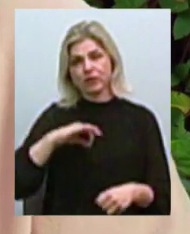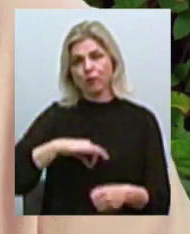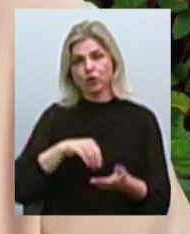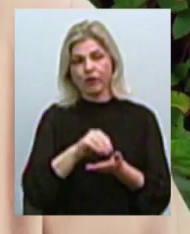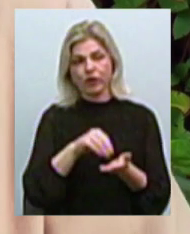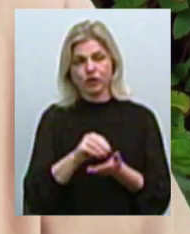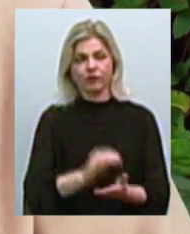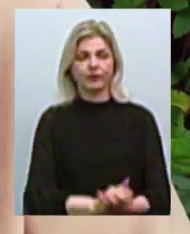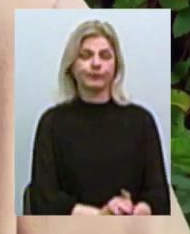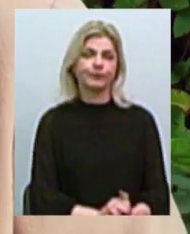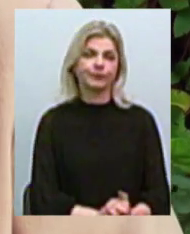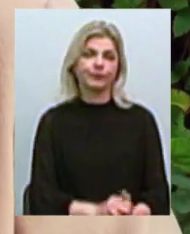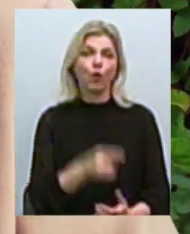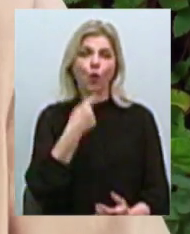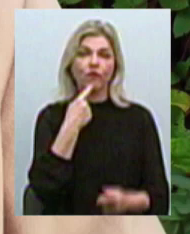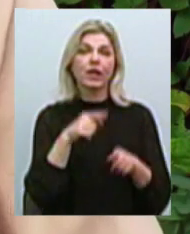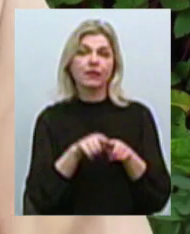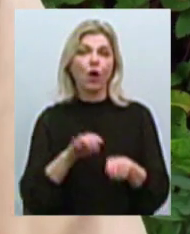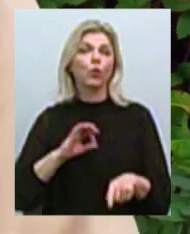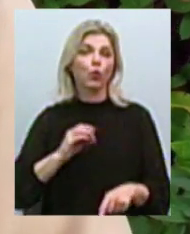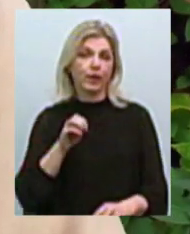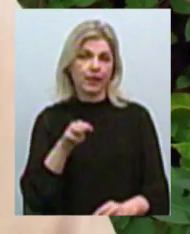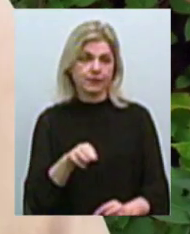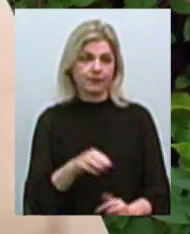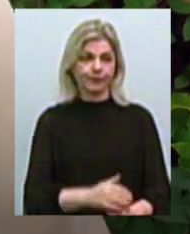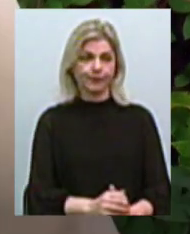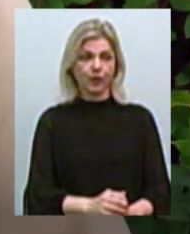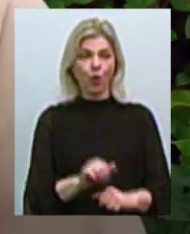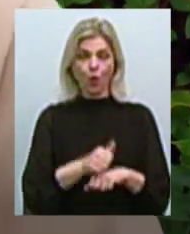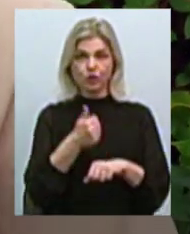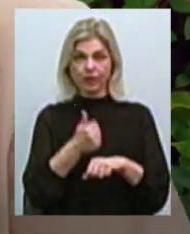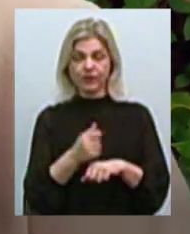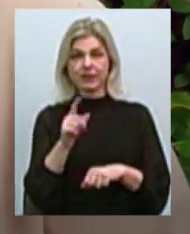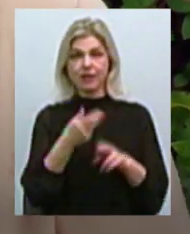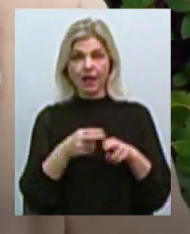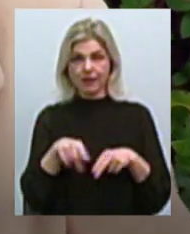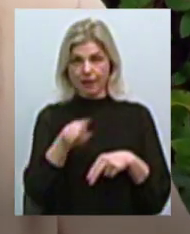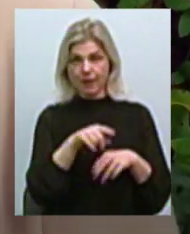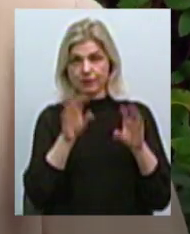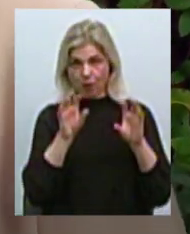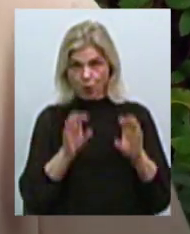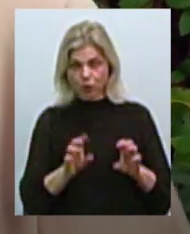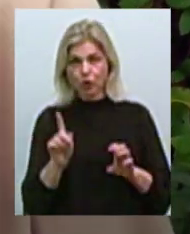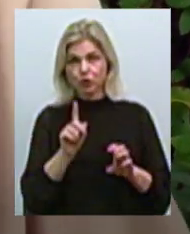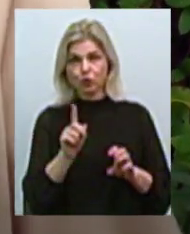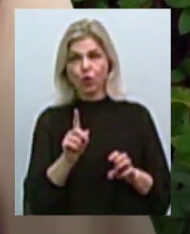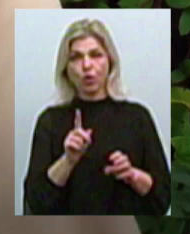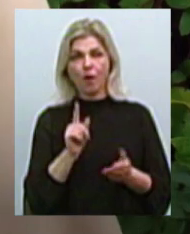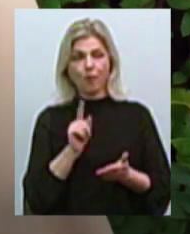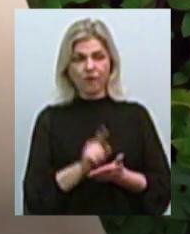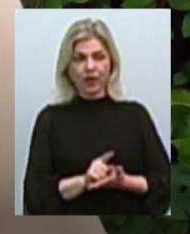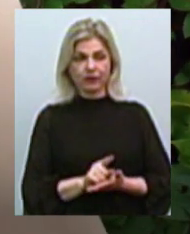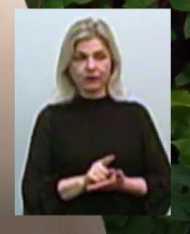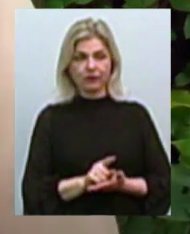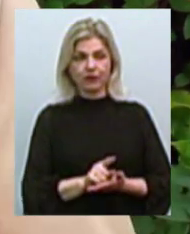юристка Ольга Савицька. Основне за цими законами для суб'єкта господарювання – це те, що їм повинна